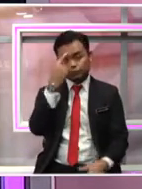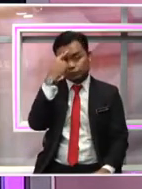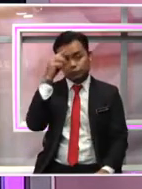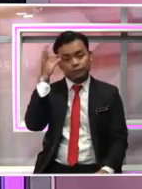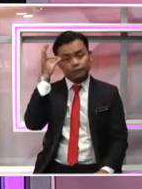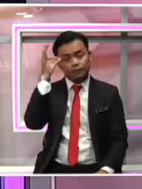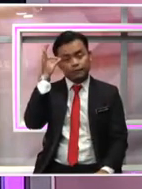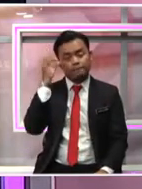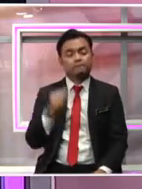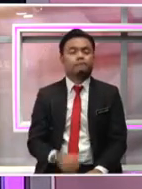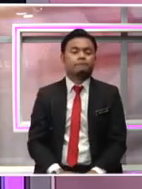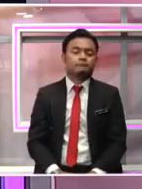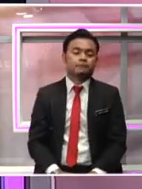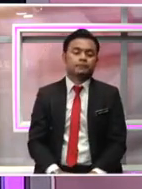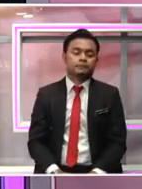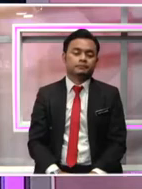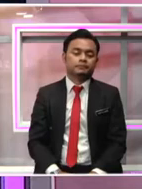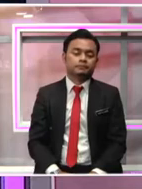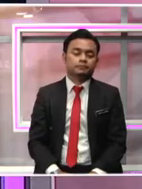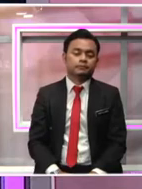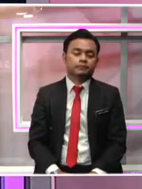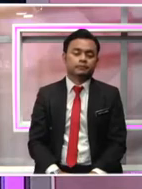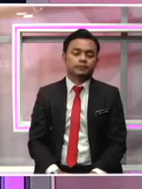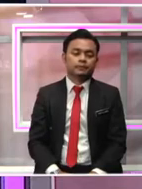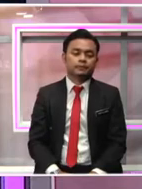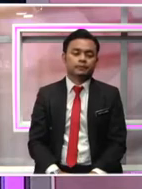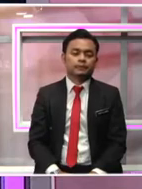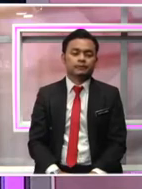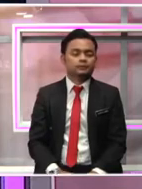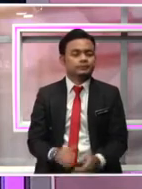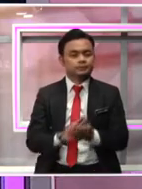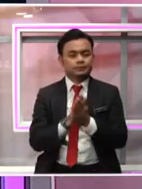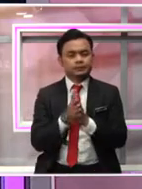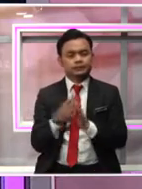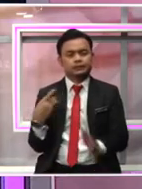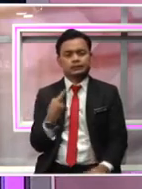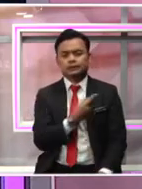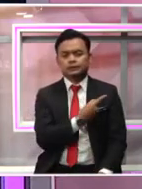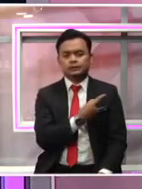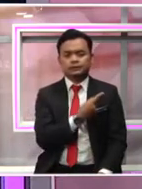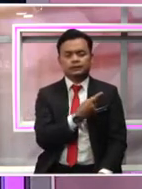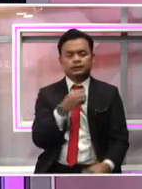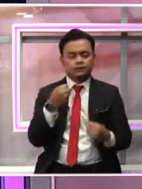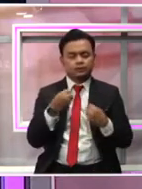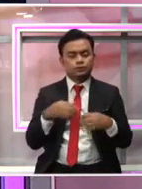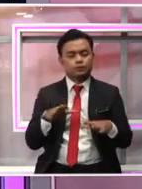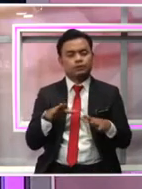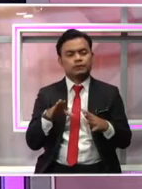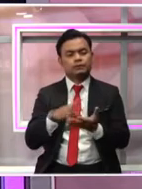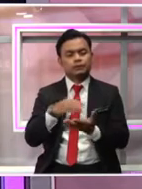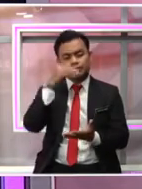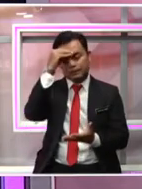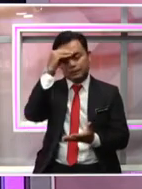belanja jenis-jenis FB cache Aduh untuk mengganti ayat tunggal yang ada subjek dan predikat pun kita sudah belajar betul sangat-sangat